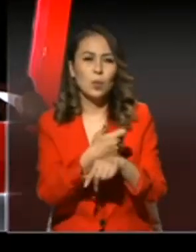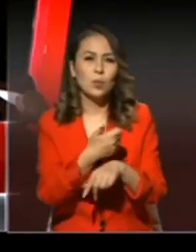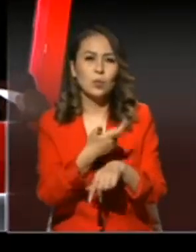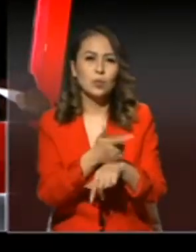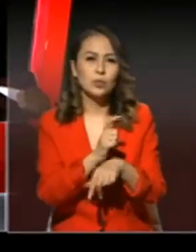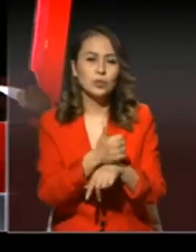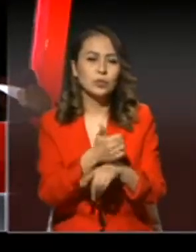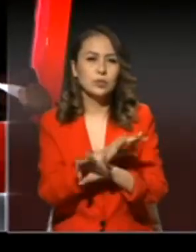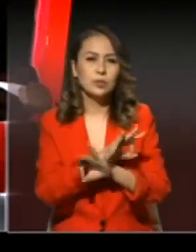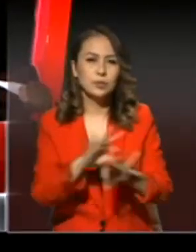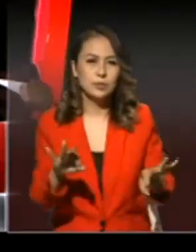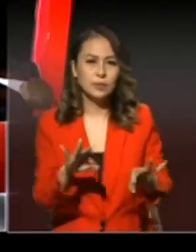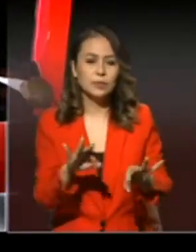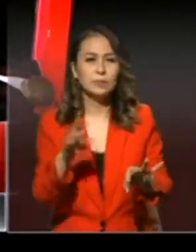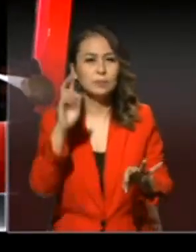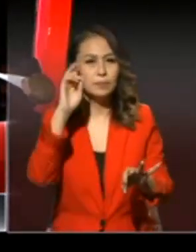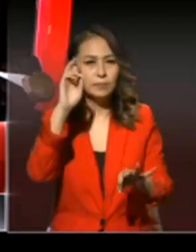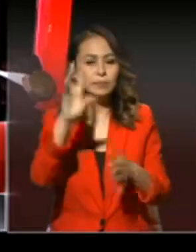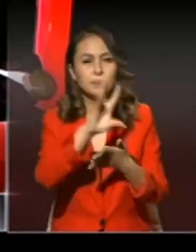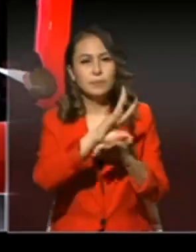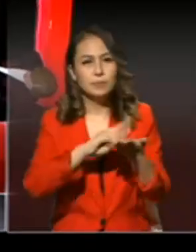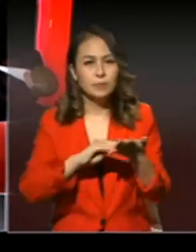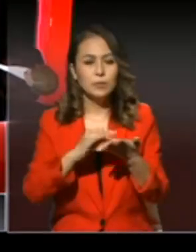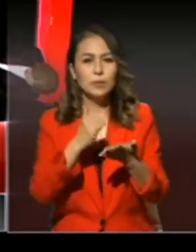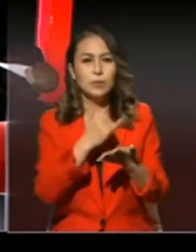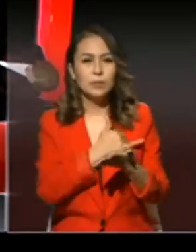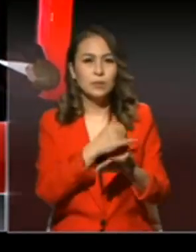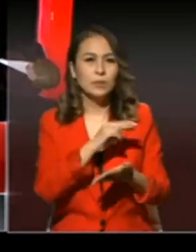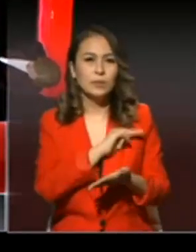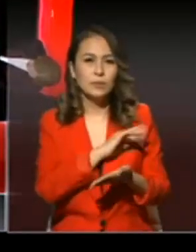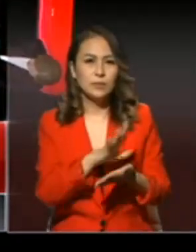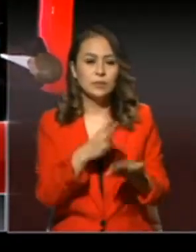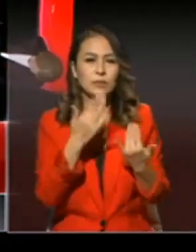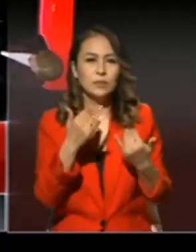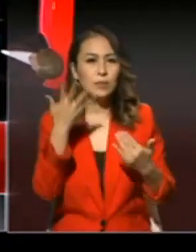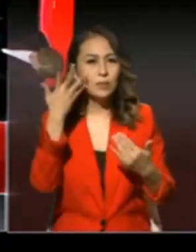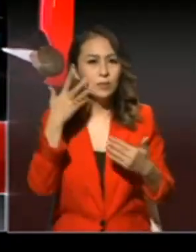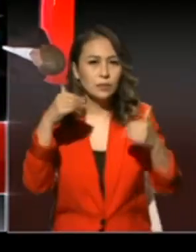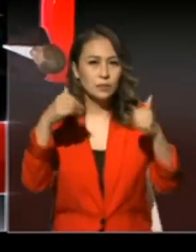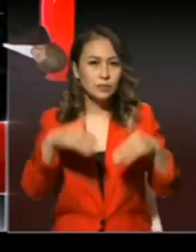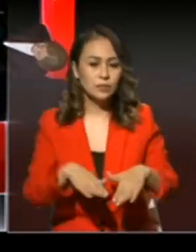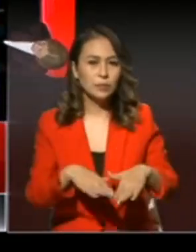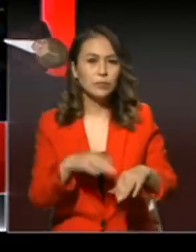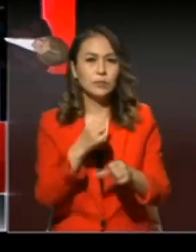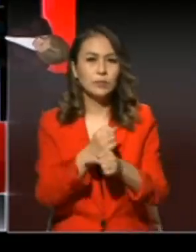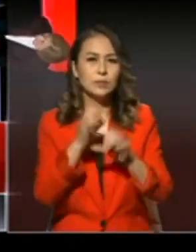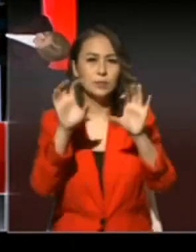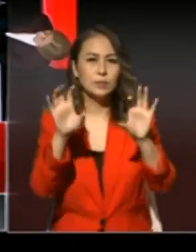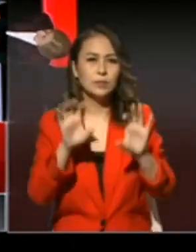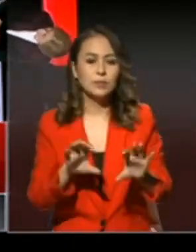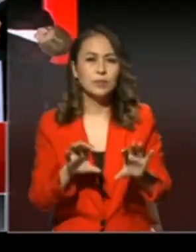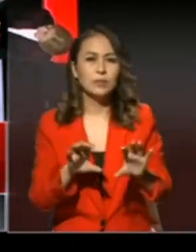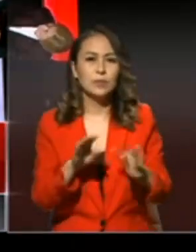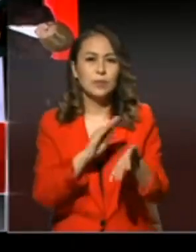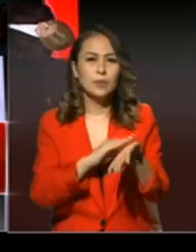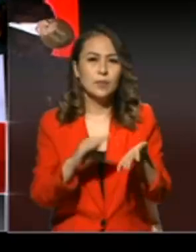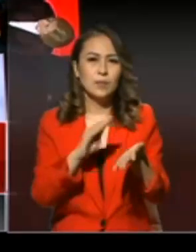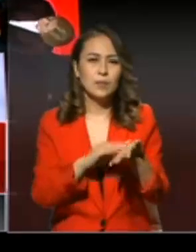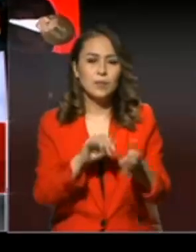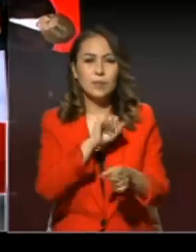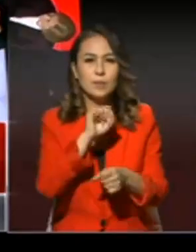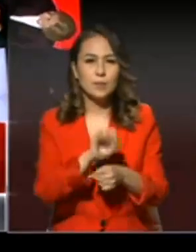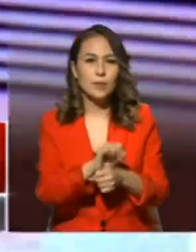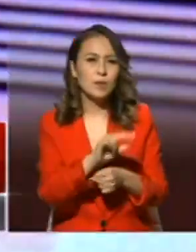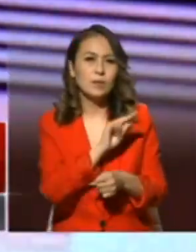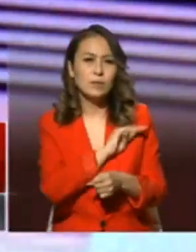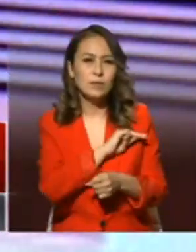әлемде барлық жерге мемлекеттерге үлгі болатын жүйе, бірақ бізге келгенде ол істемей қалды. Біз ол жүйені қабылдағанмен заңдарын толық қабылдамаған себепті ол жүйе тоқтап тұр,